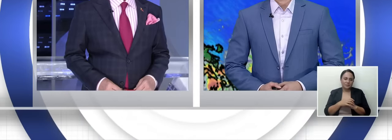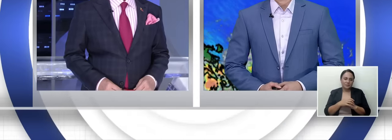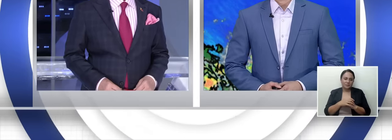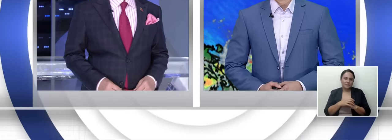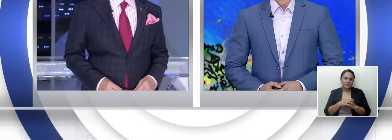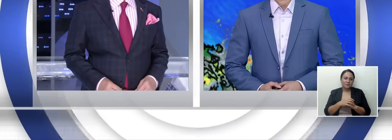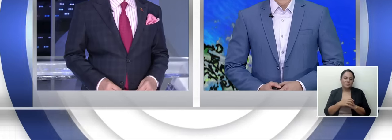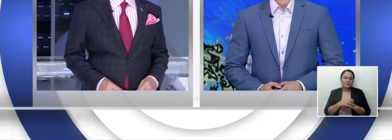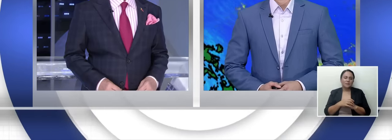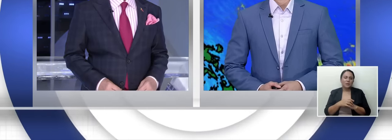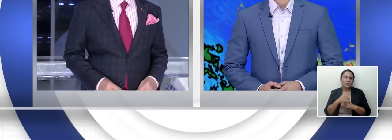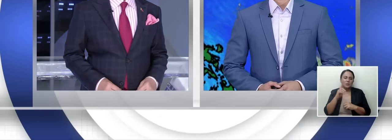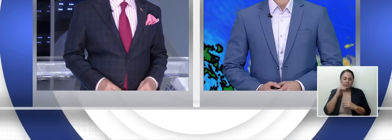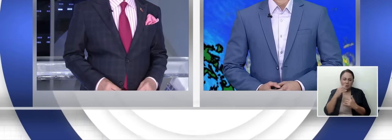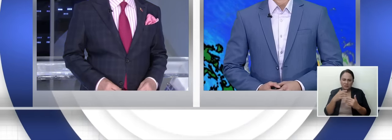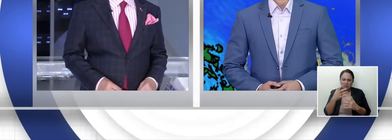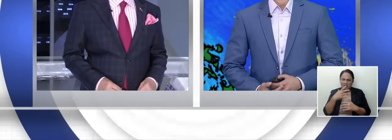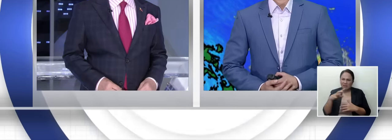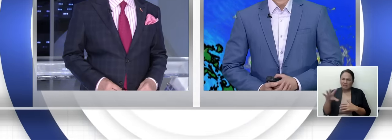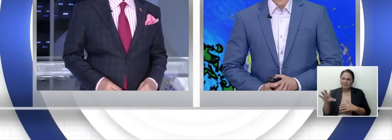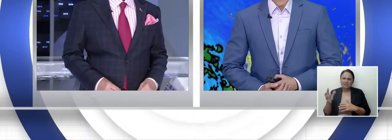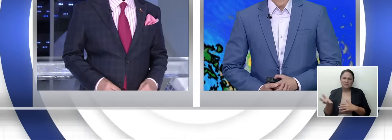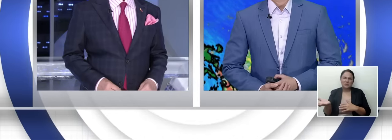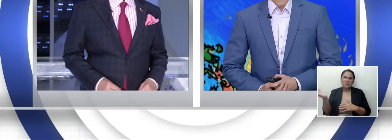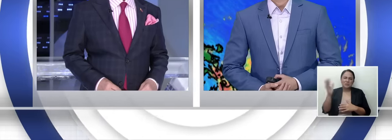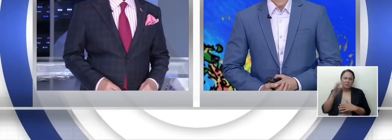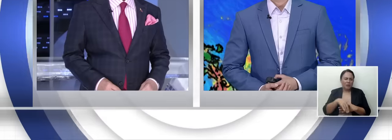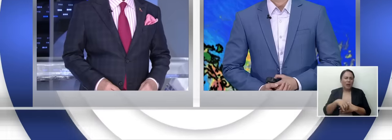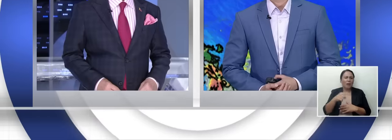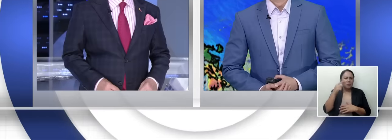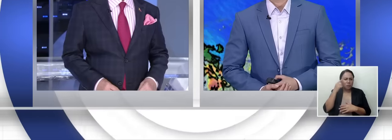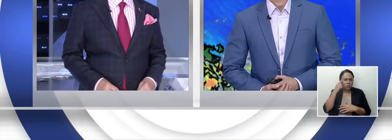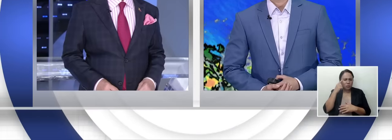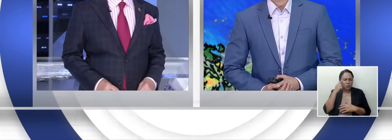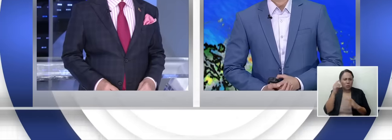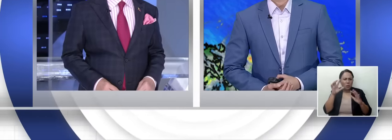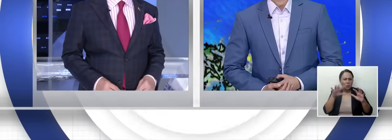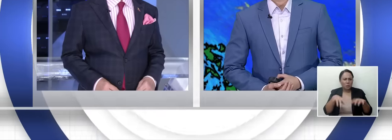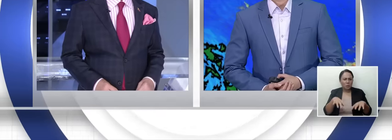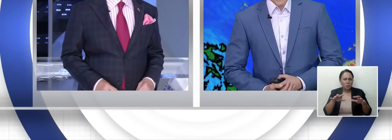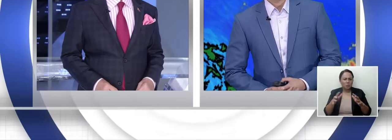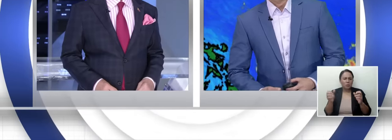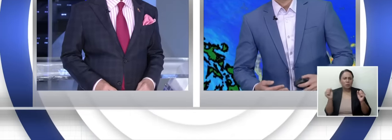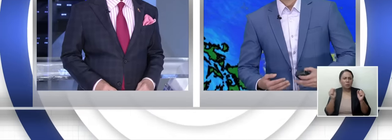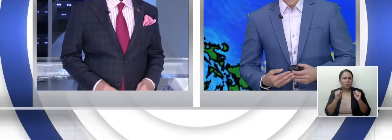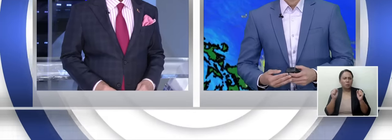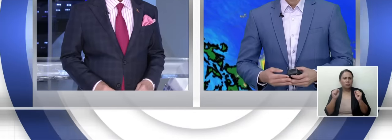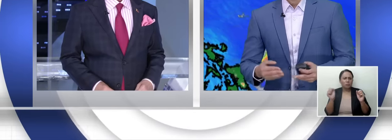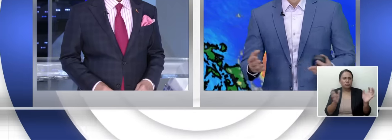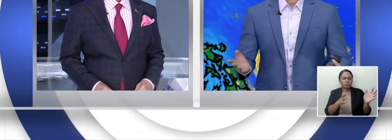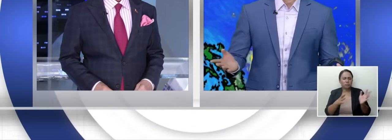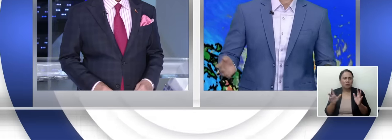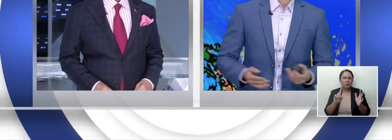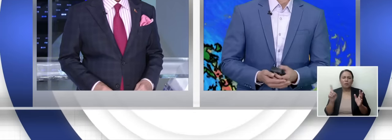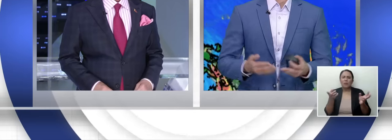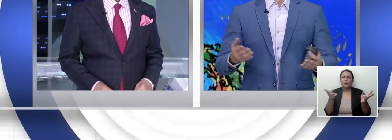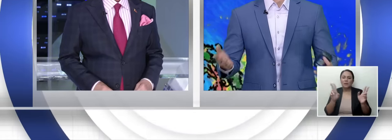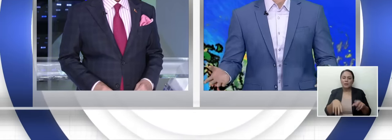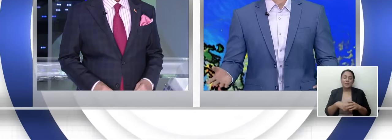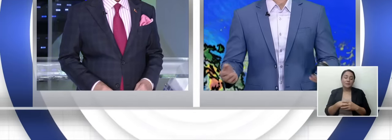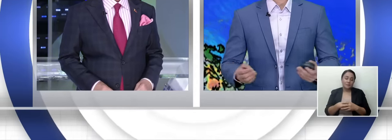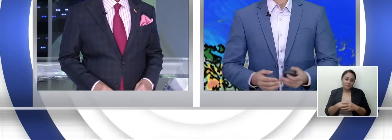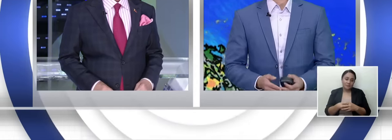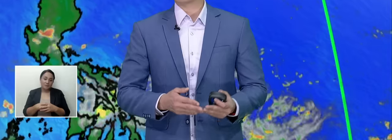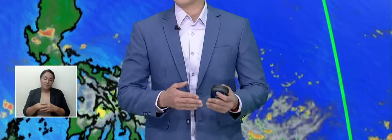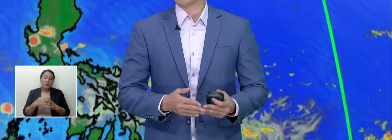Ariel, mainit maghapon. Kala ko ba amihan na dapat malamig ng hangin? Anyari. Kabayan, amihan season